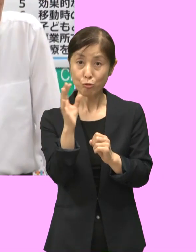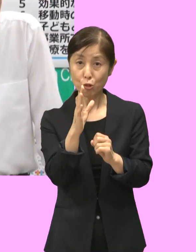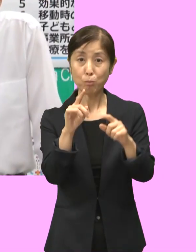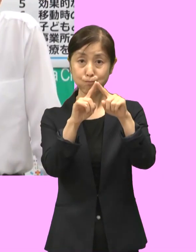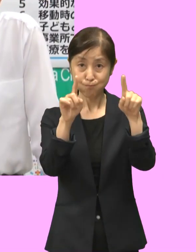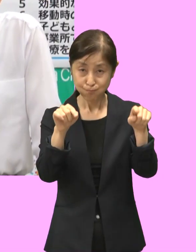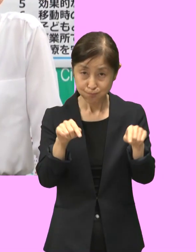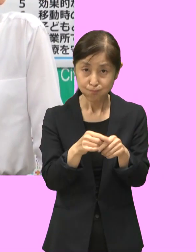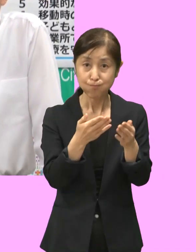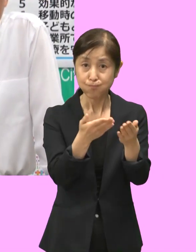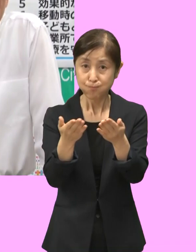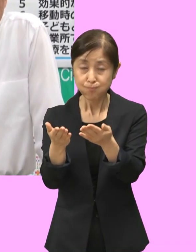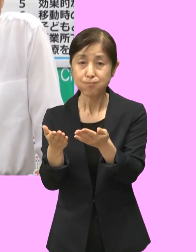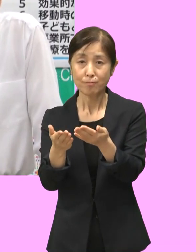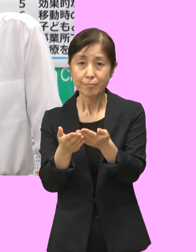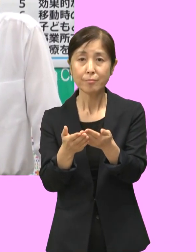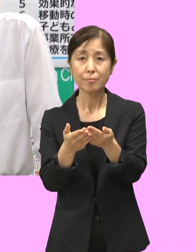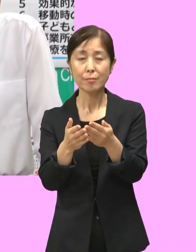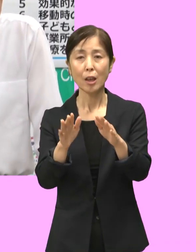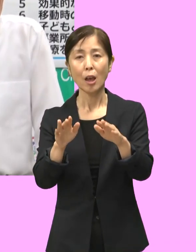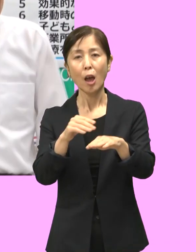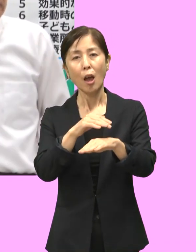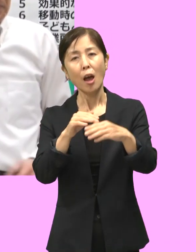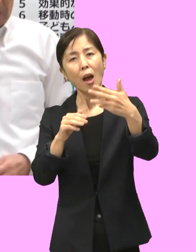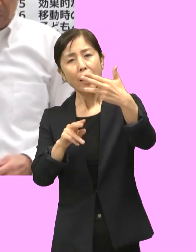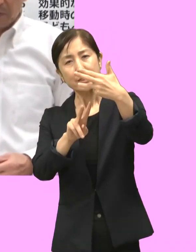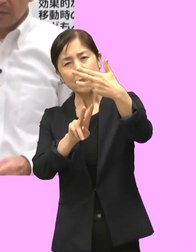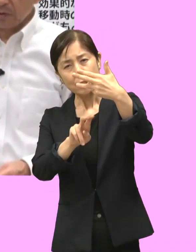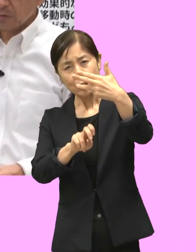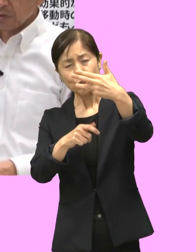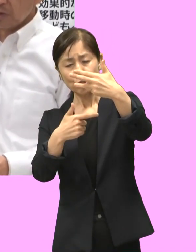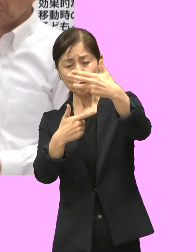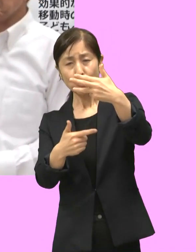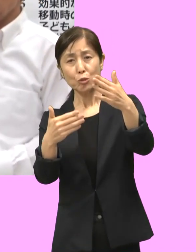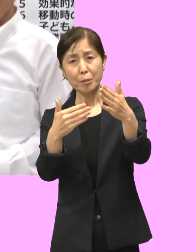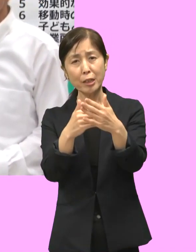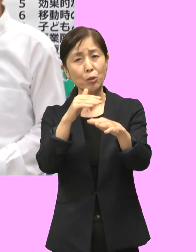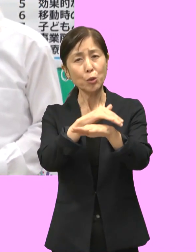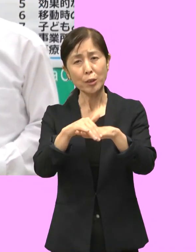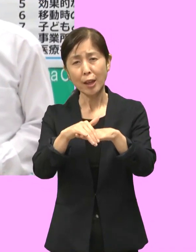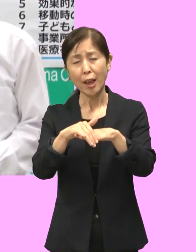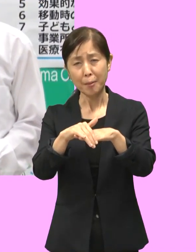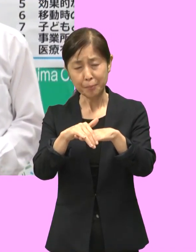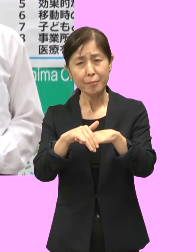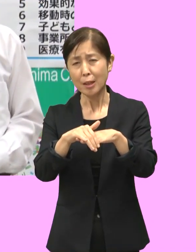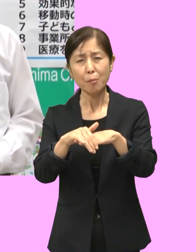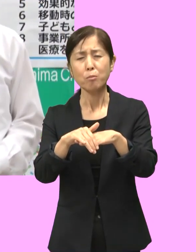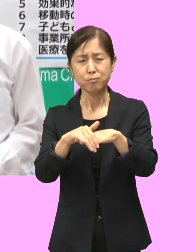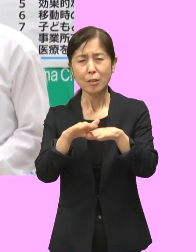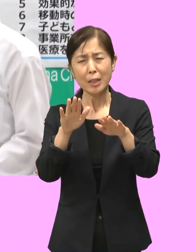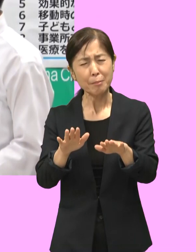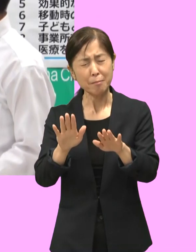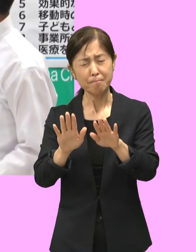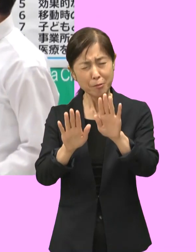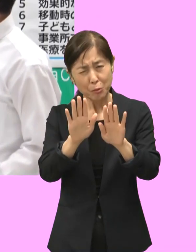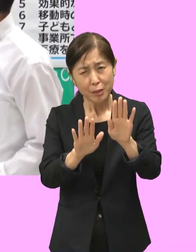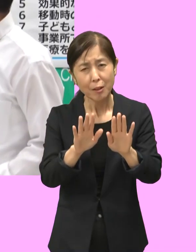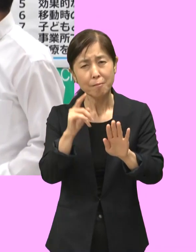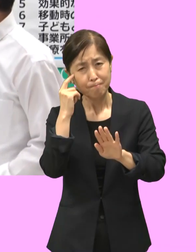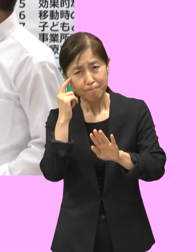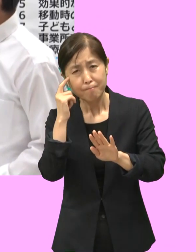布、予定では8月の26日までということにしておりましたが、まあ、こうした現状を踏まえてですね、